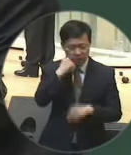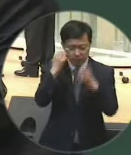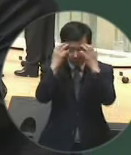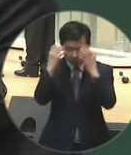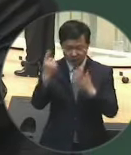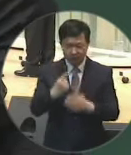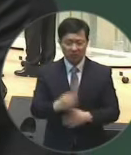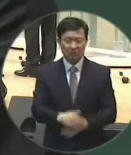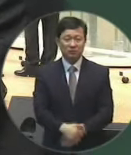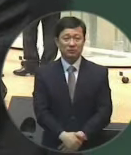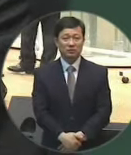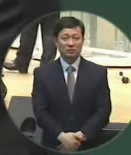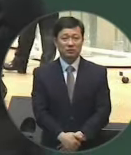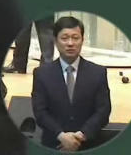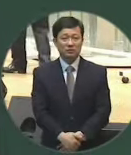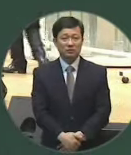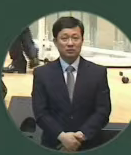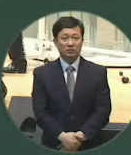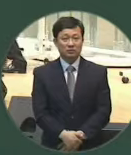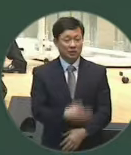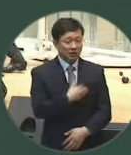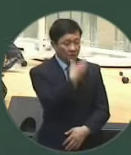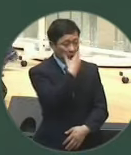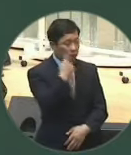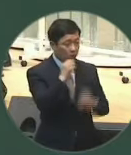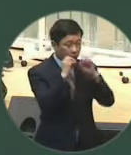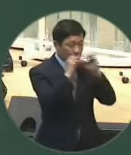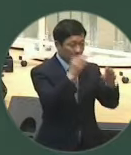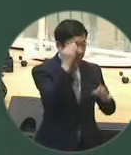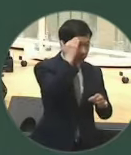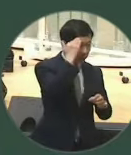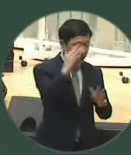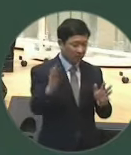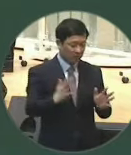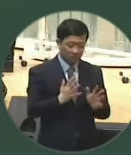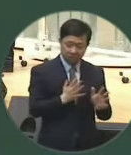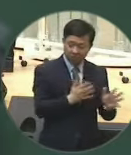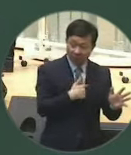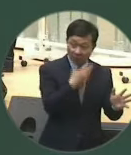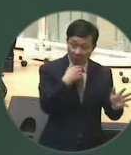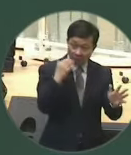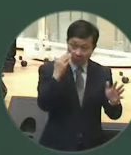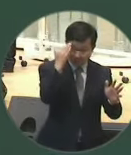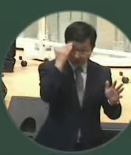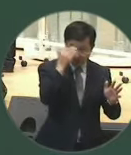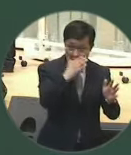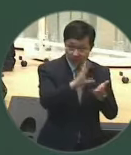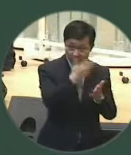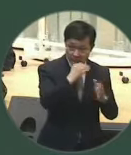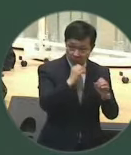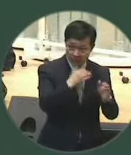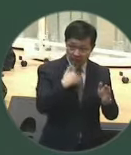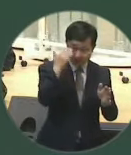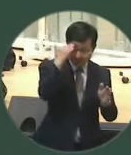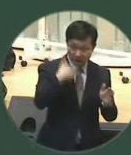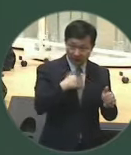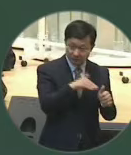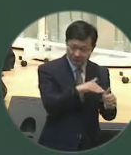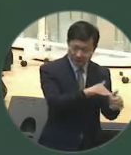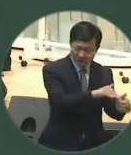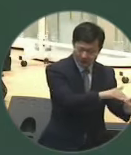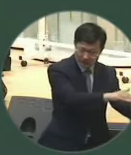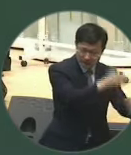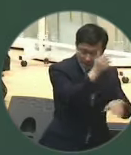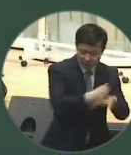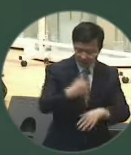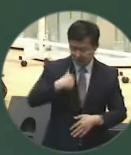아무 잘못 없이 복음 막는 대열에 섰기 때문에 내 후대는 2000년 동안의 처참한 가운데 있어요. Well, perhaps I